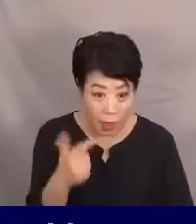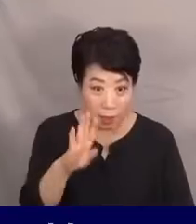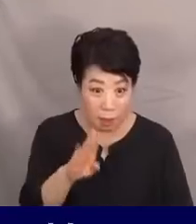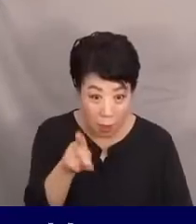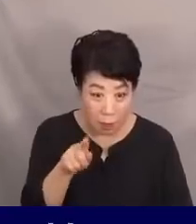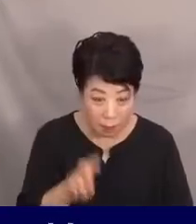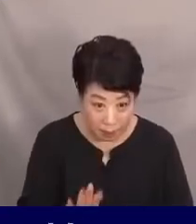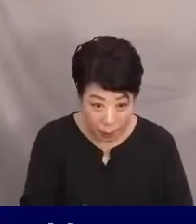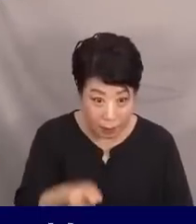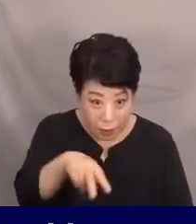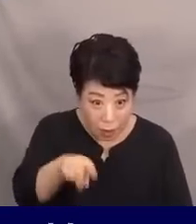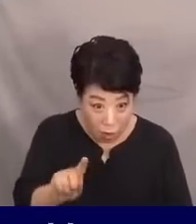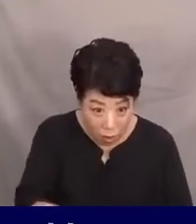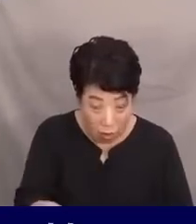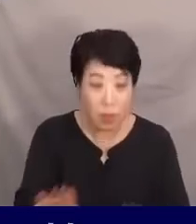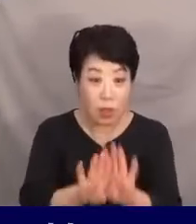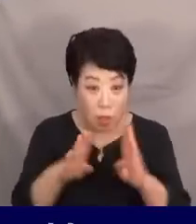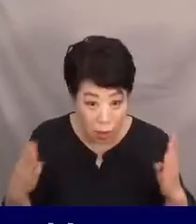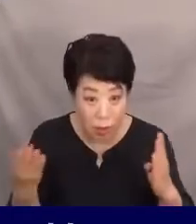그 가운데